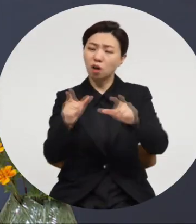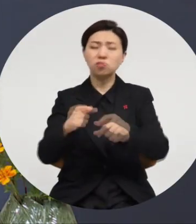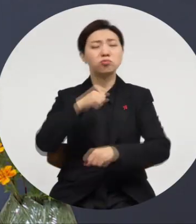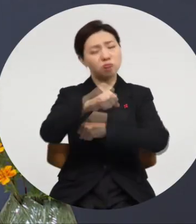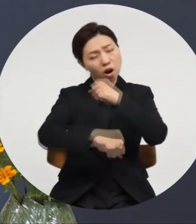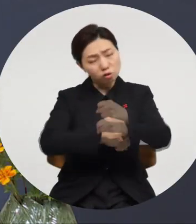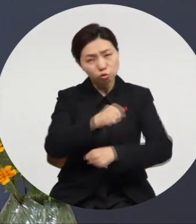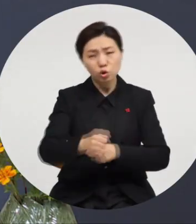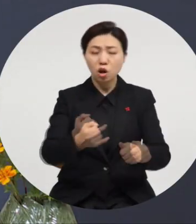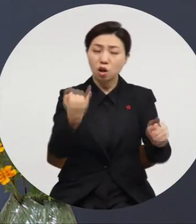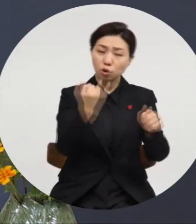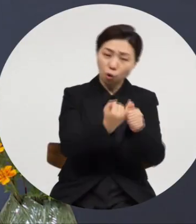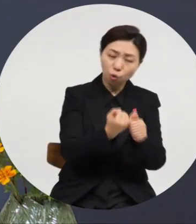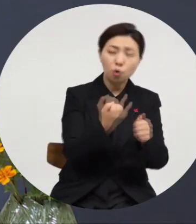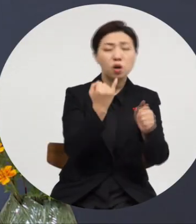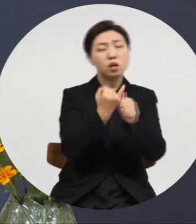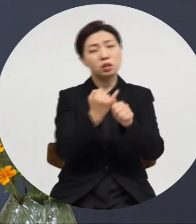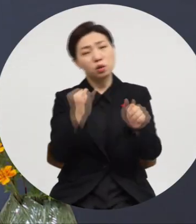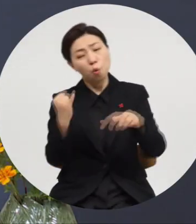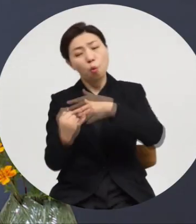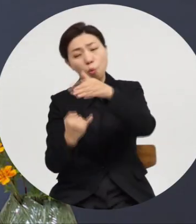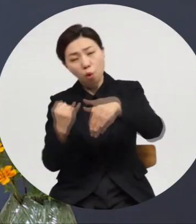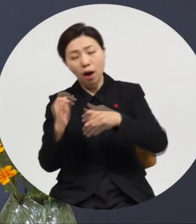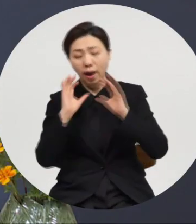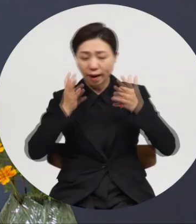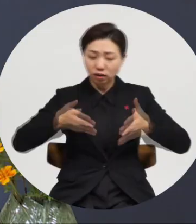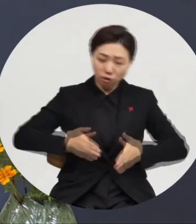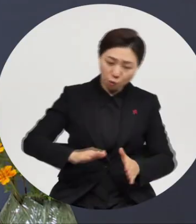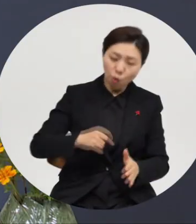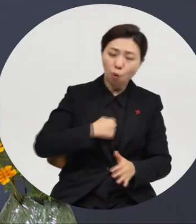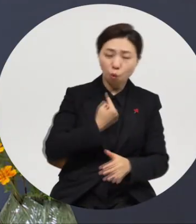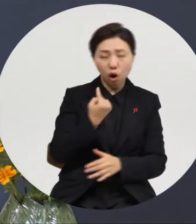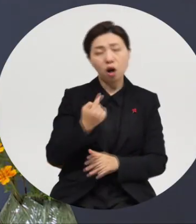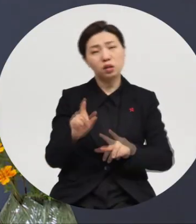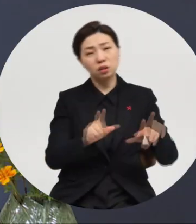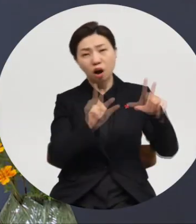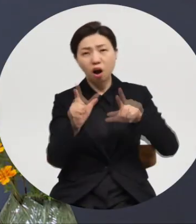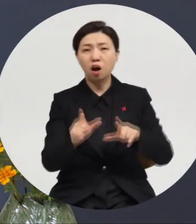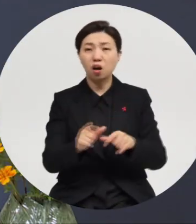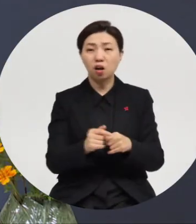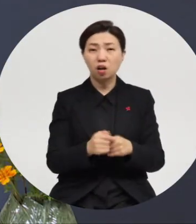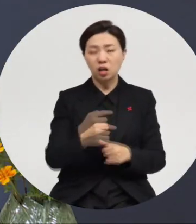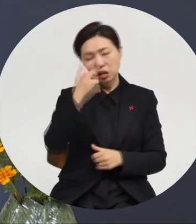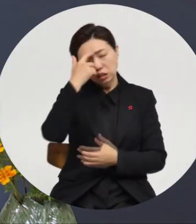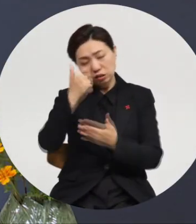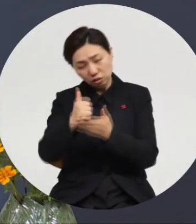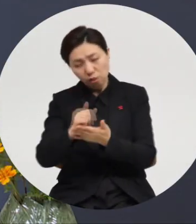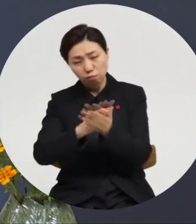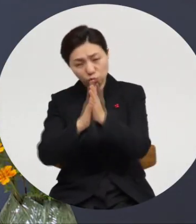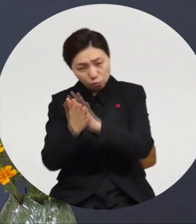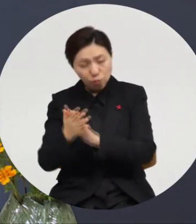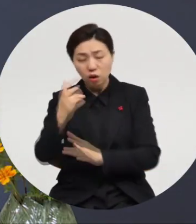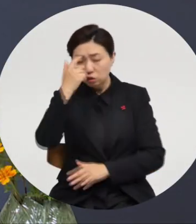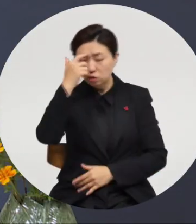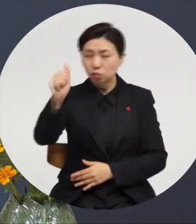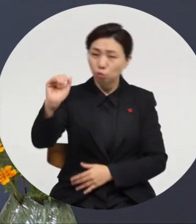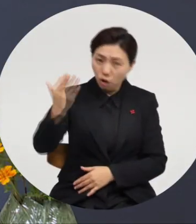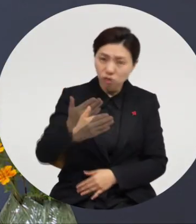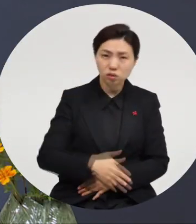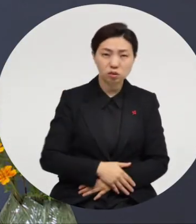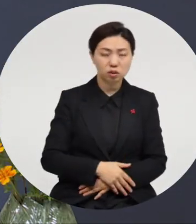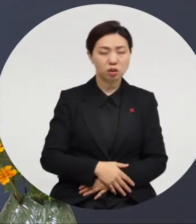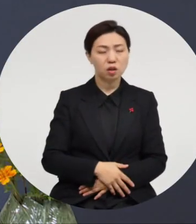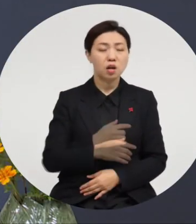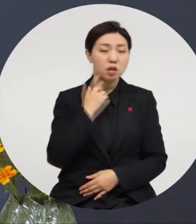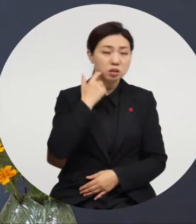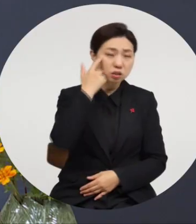살든지 그건 자유예요. 결혼하고 살든지 혼자 살든지 애를 낳고 살든지 혼자 살든지 자기가 스님이 되든지